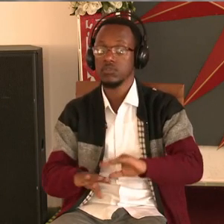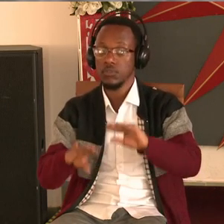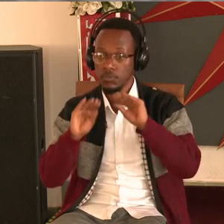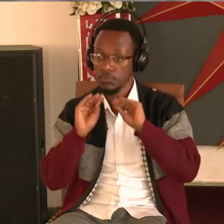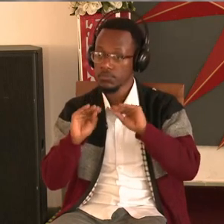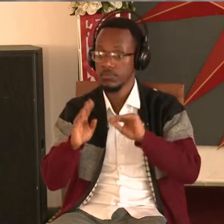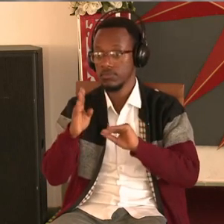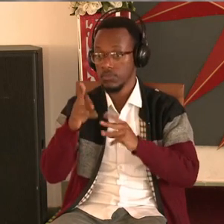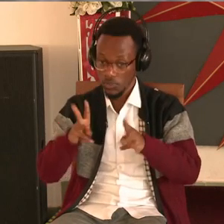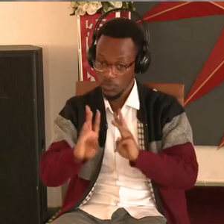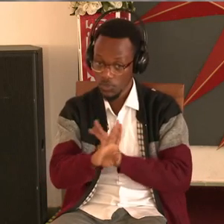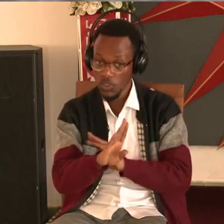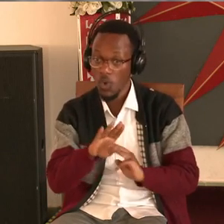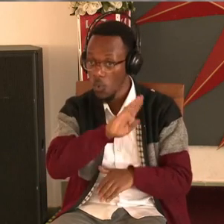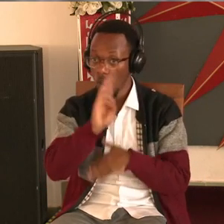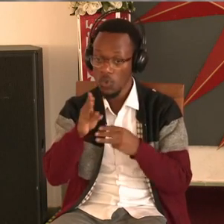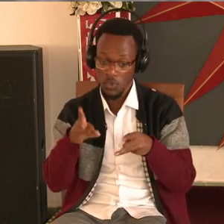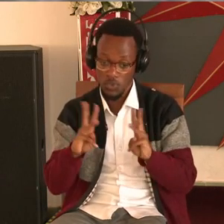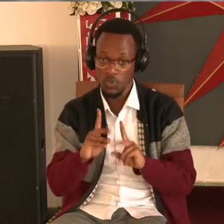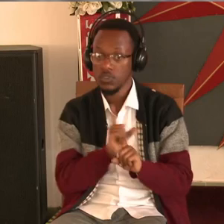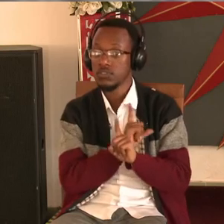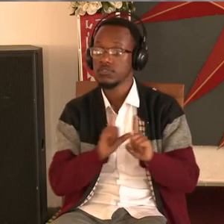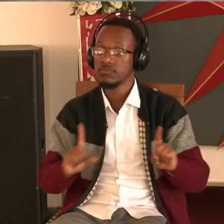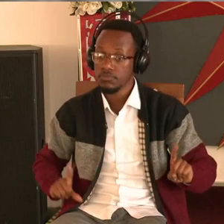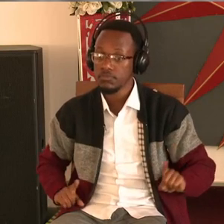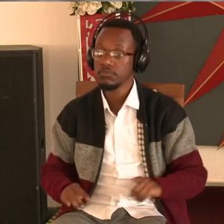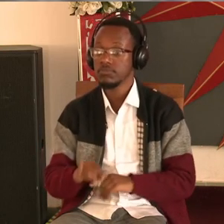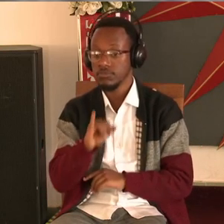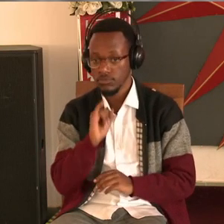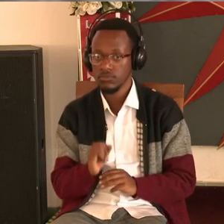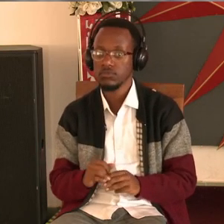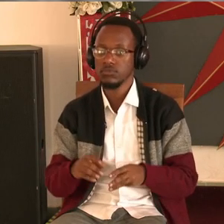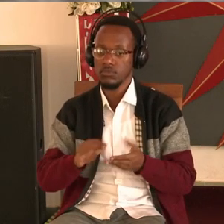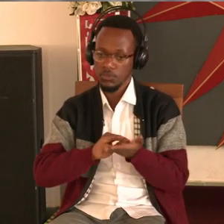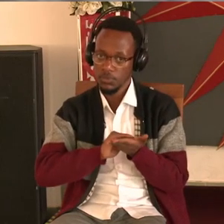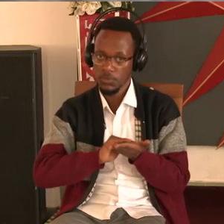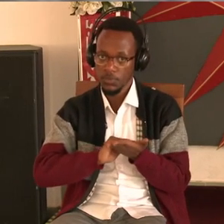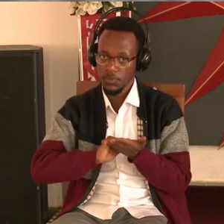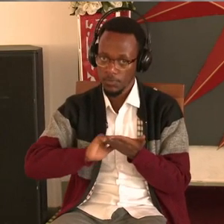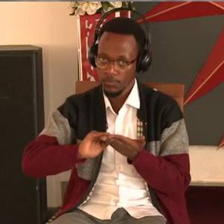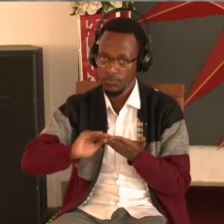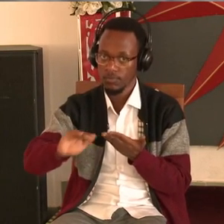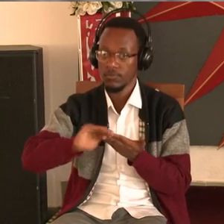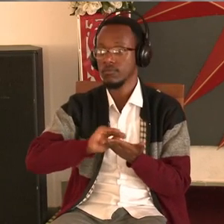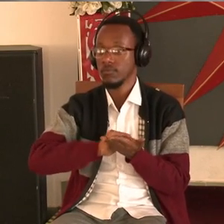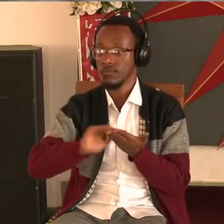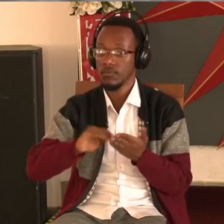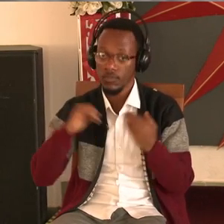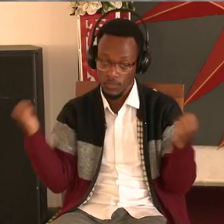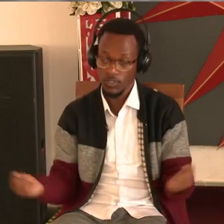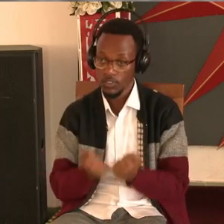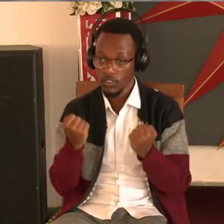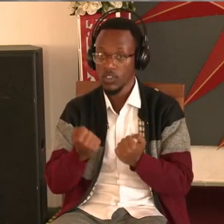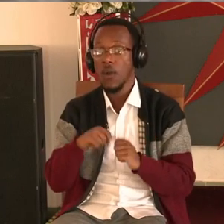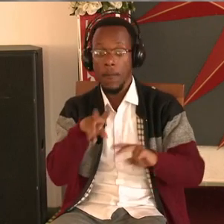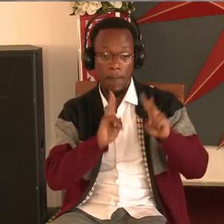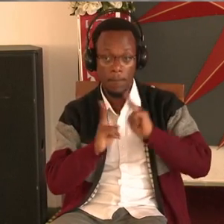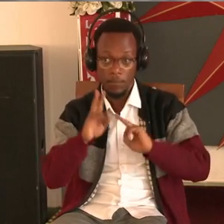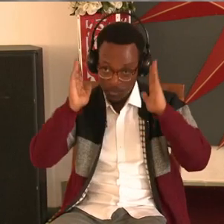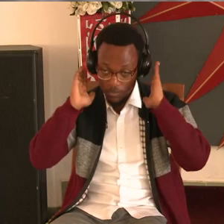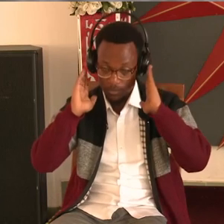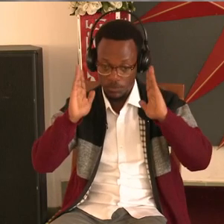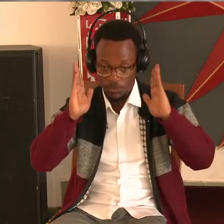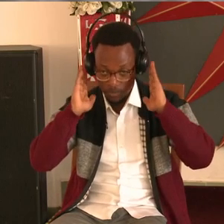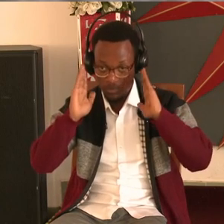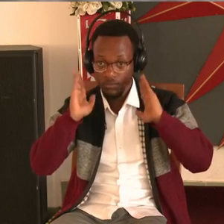l'Éternel sont grâce et fidélité pour ceux qui gardent son alliance